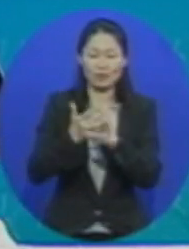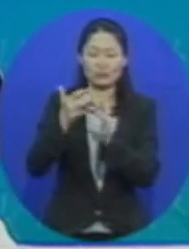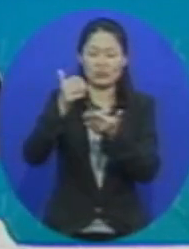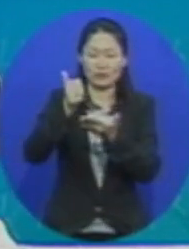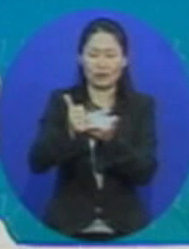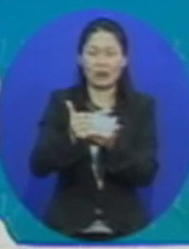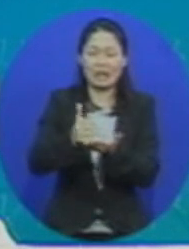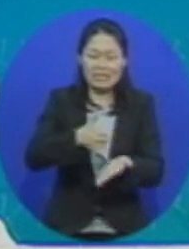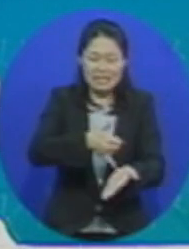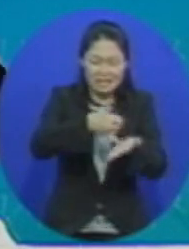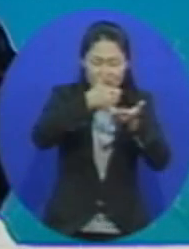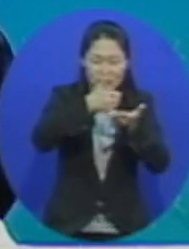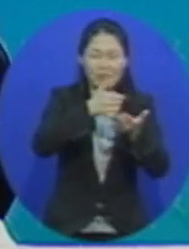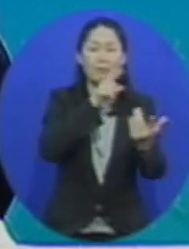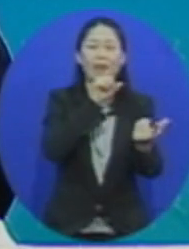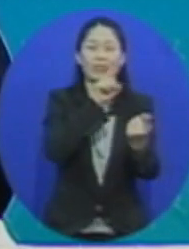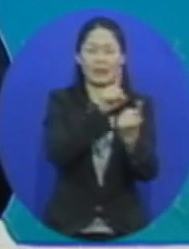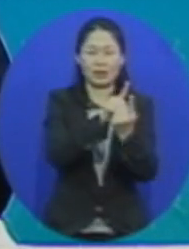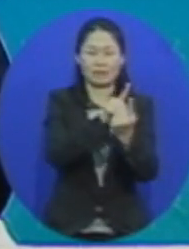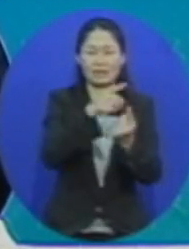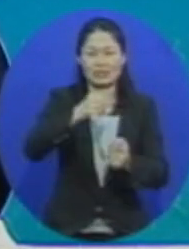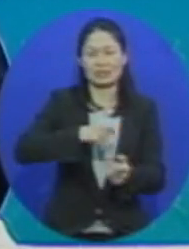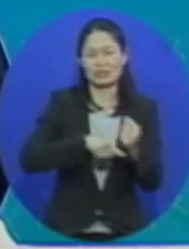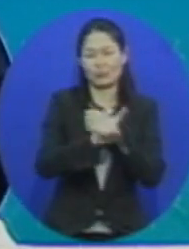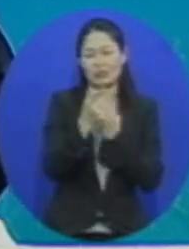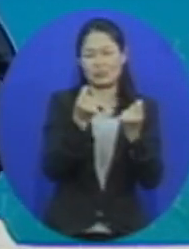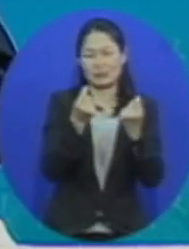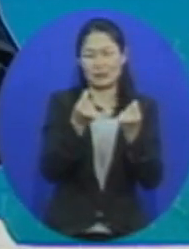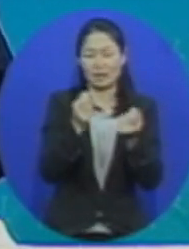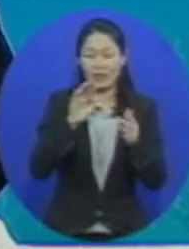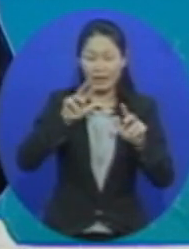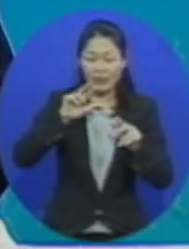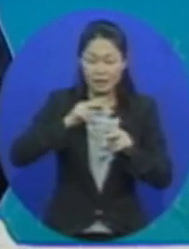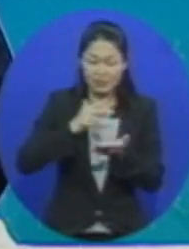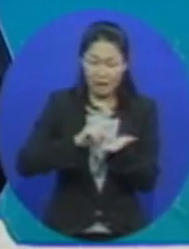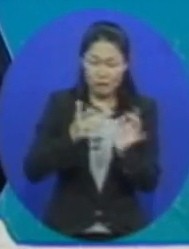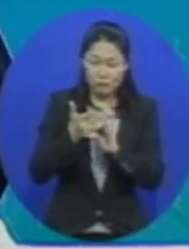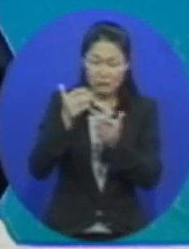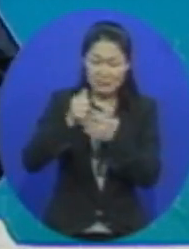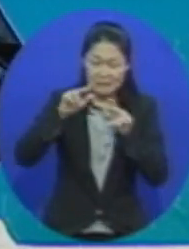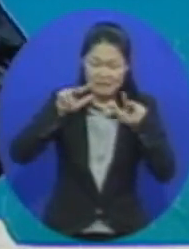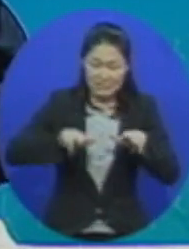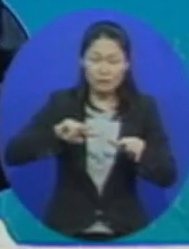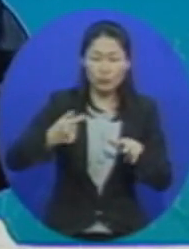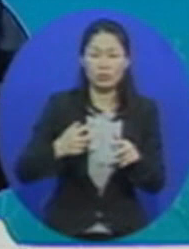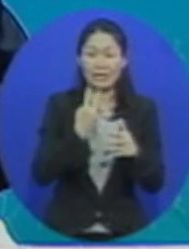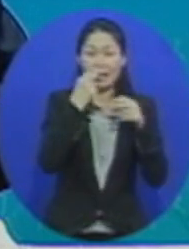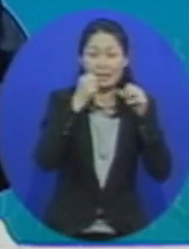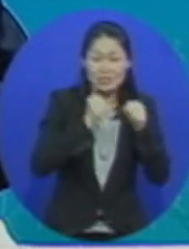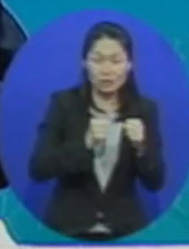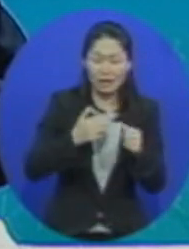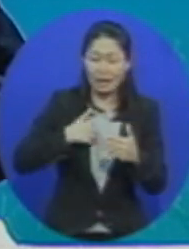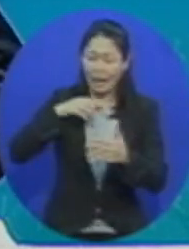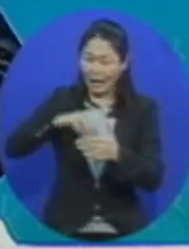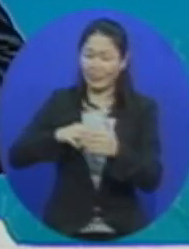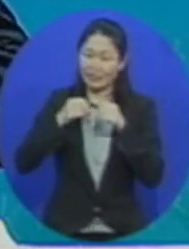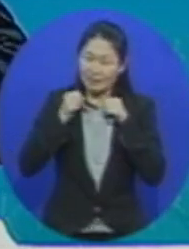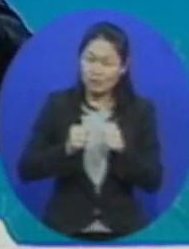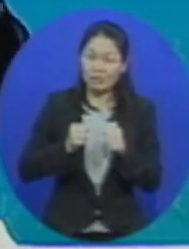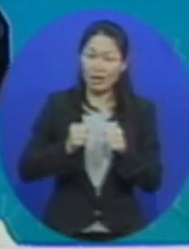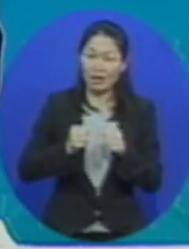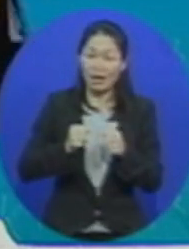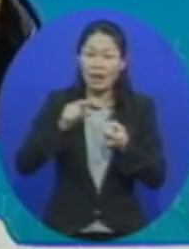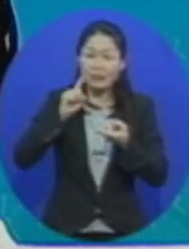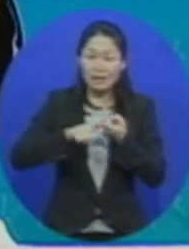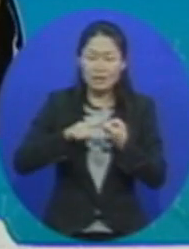인격적인 만남을 가졌다는 뜨세요 예수님은 지금도 살아계시고 나 내 아내의 계시 구나 이 사실을